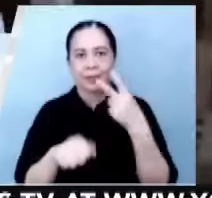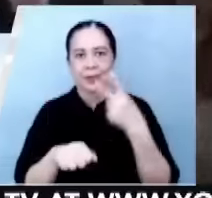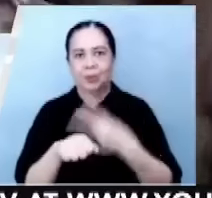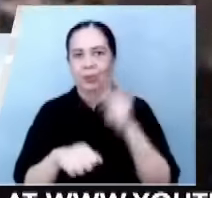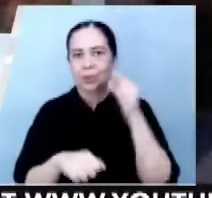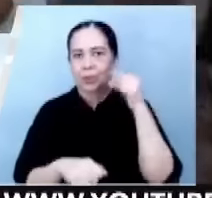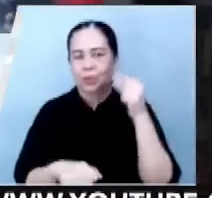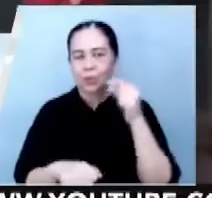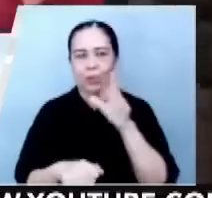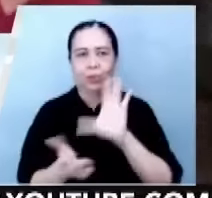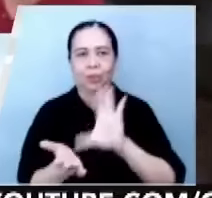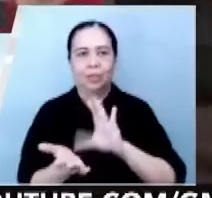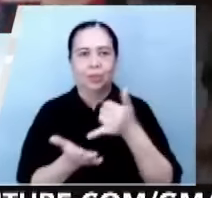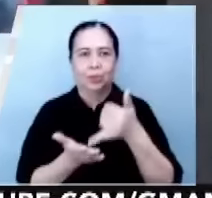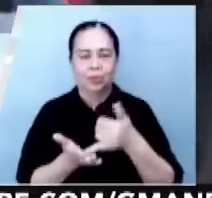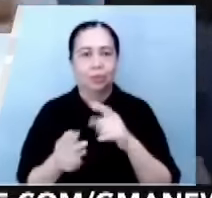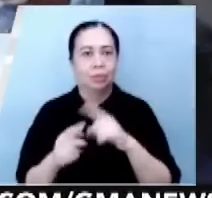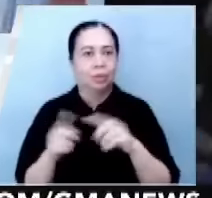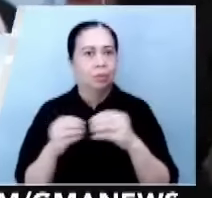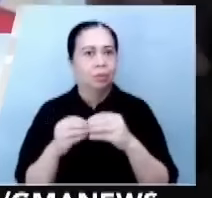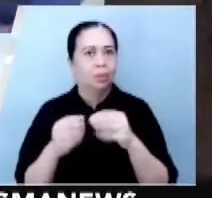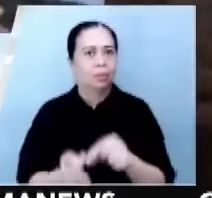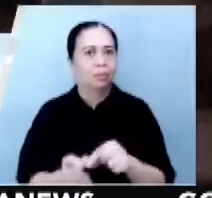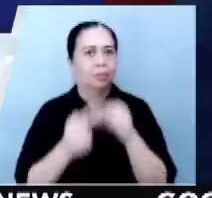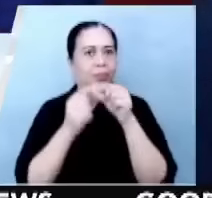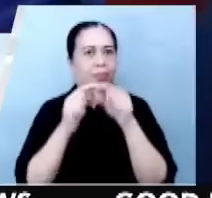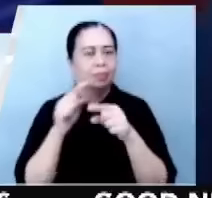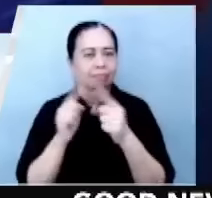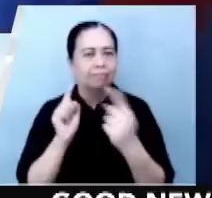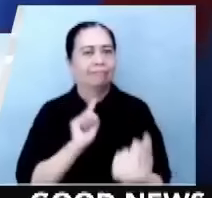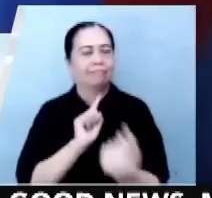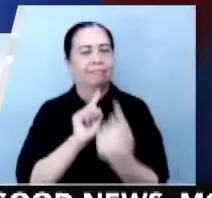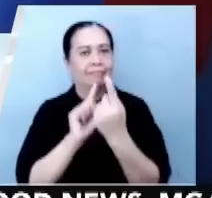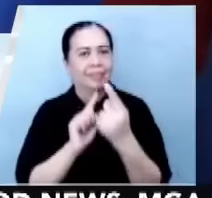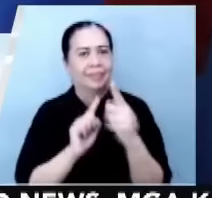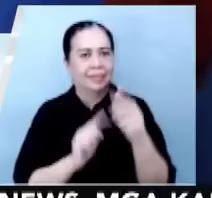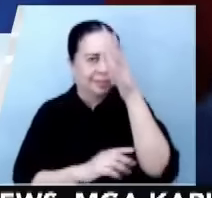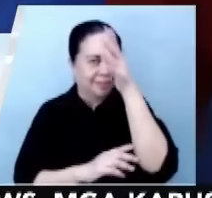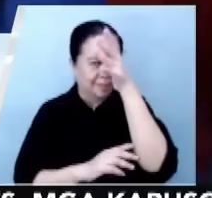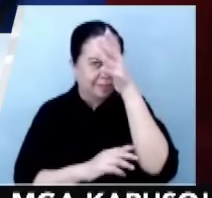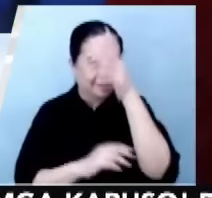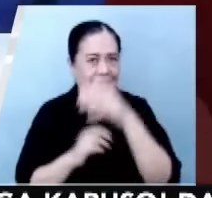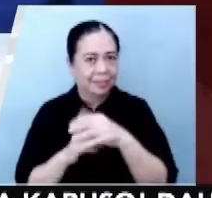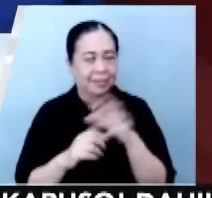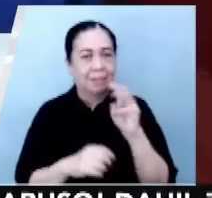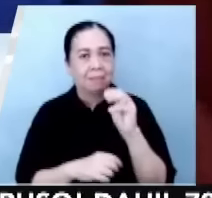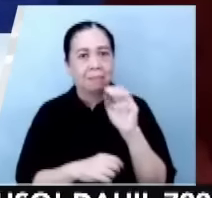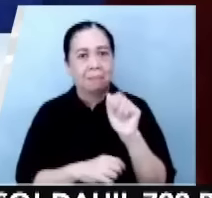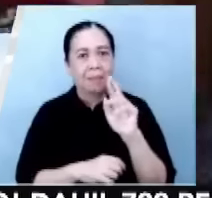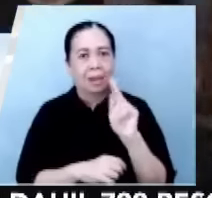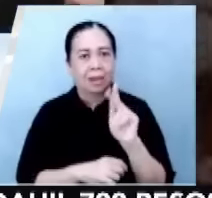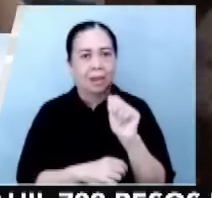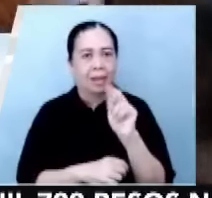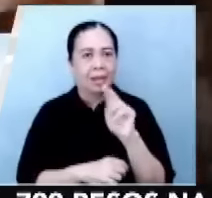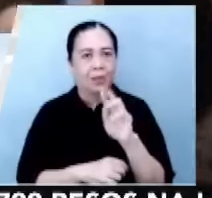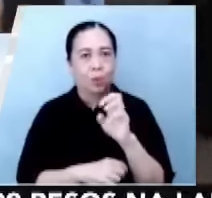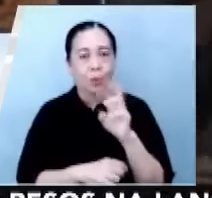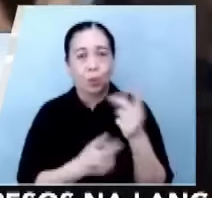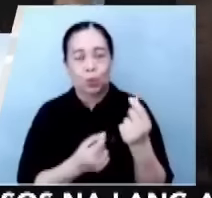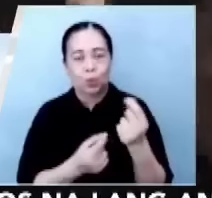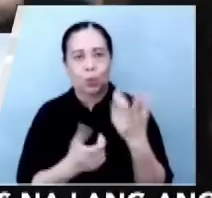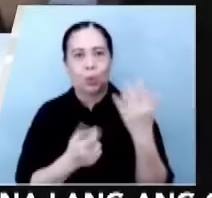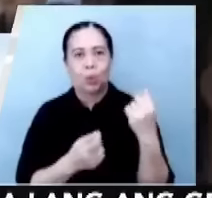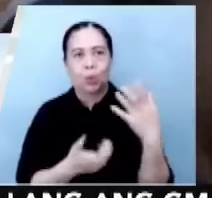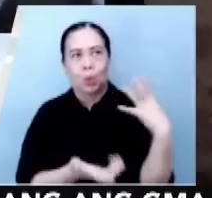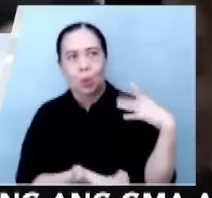Yulo. Pero mas naging espesyal yan nang muling magkita si Nakaloy at kaniyang ama na si Mark Andrew na nag-abang habang buhat ng ilang tao